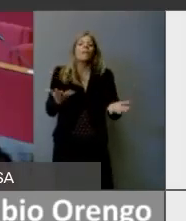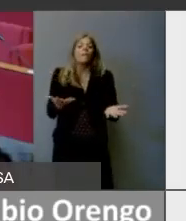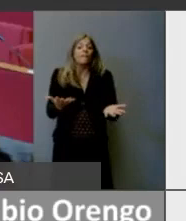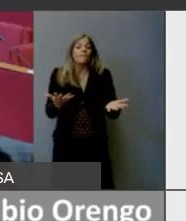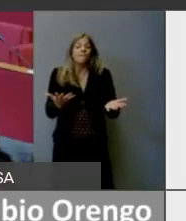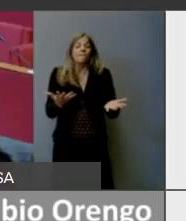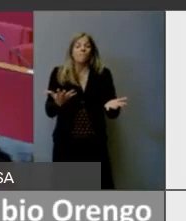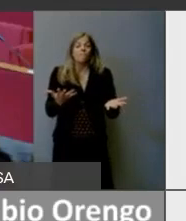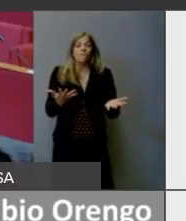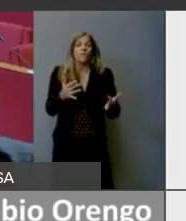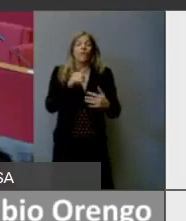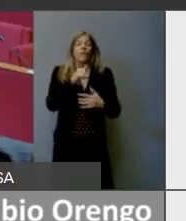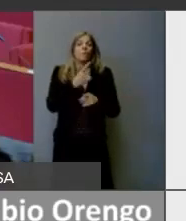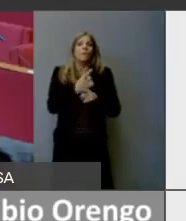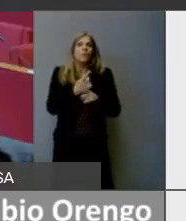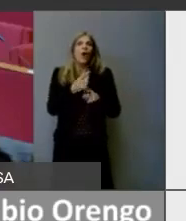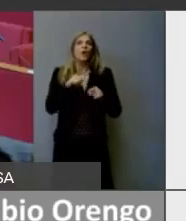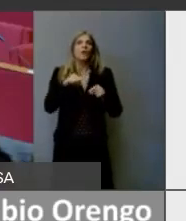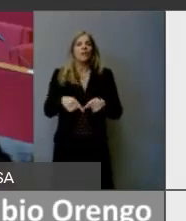qua andare a